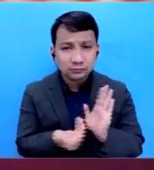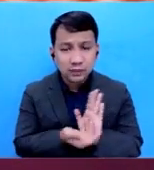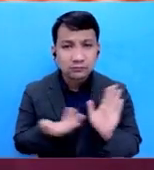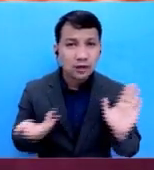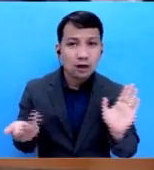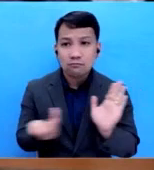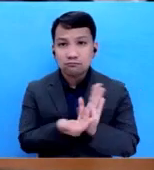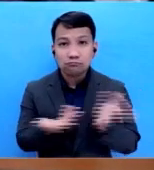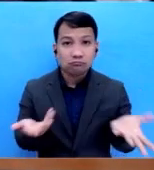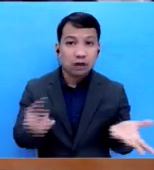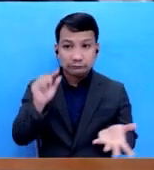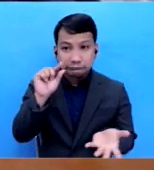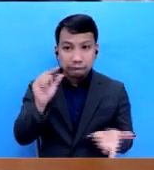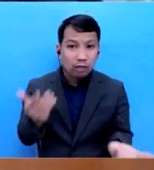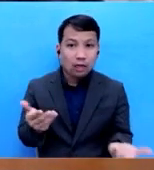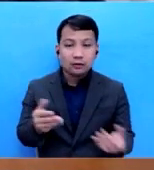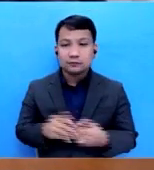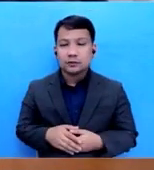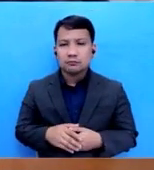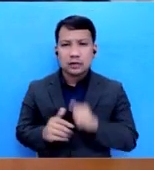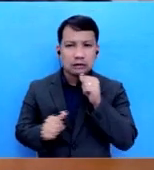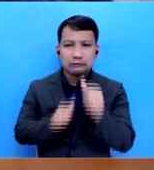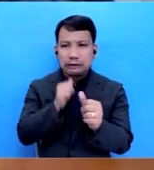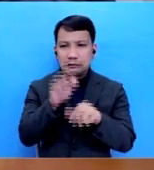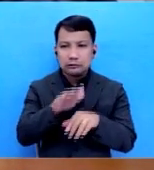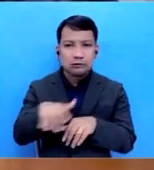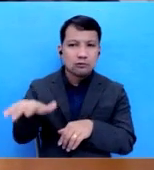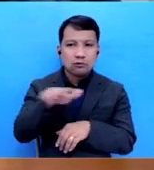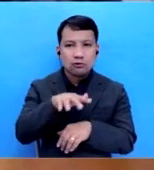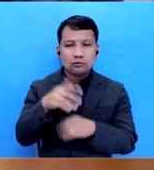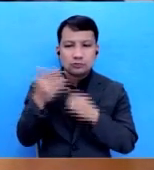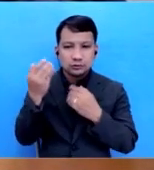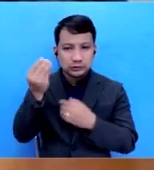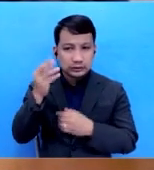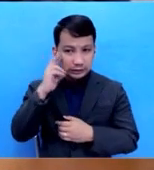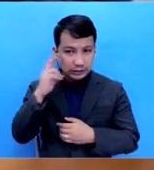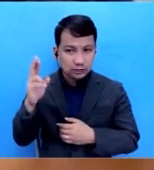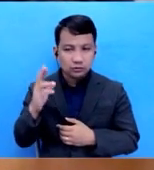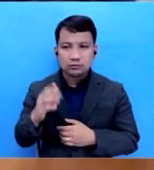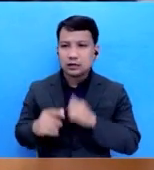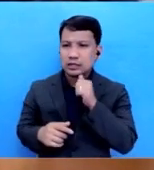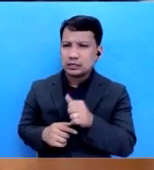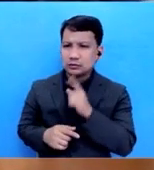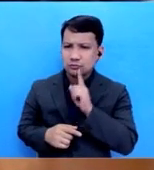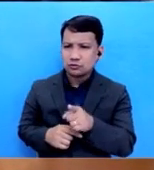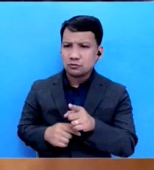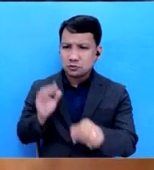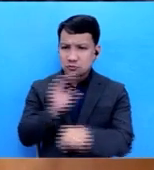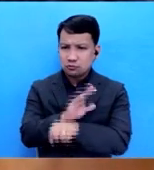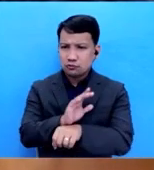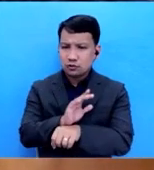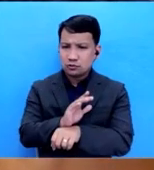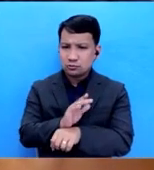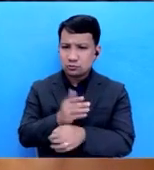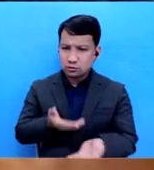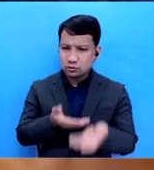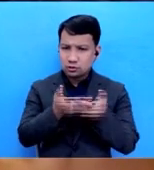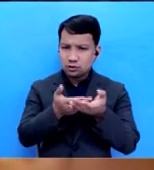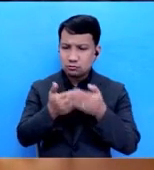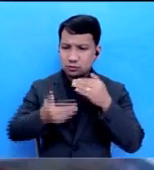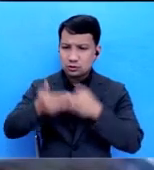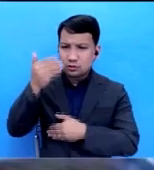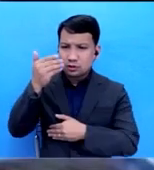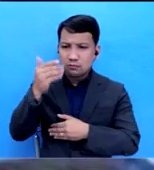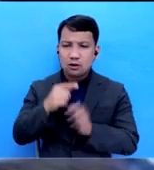wala. Itinanggi lahat ni Aguirre ang mga paratang ni Ragos. Hindi raw totoong pinilit at tinakot niya ang mga high-profile